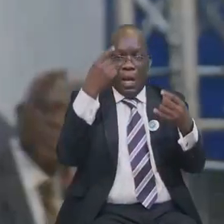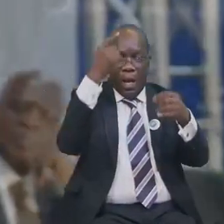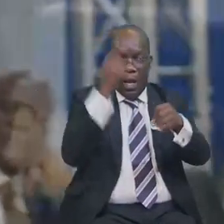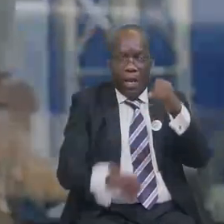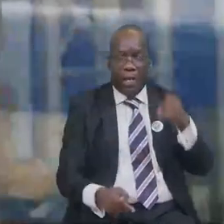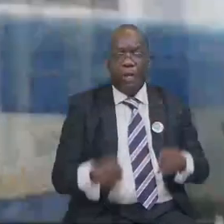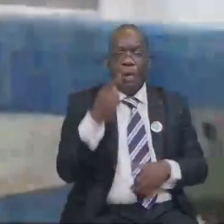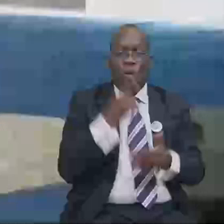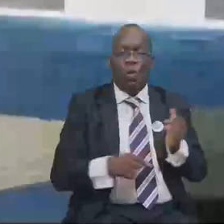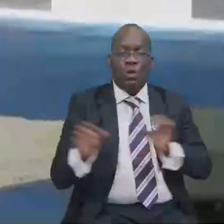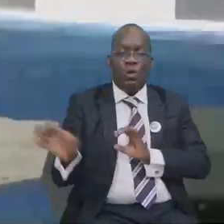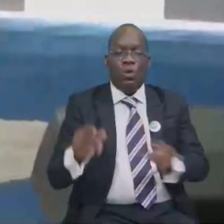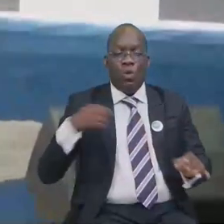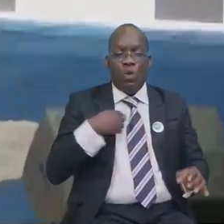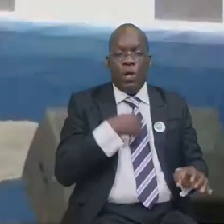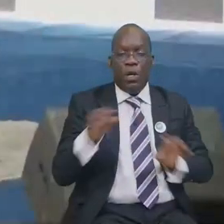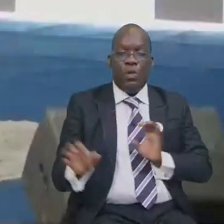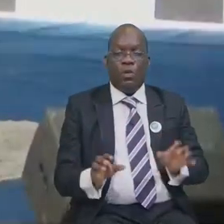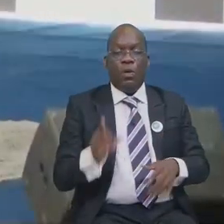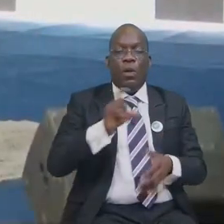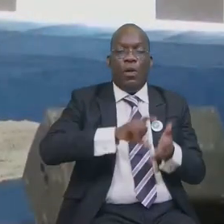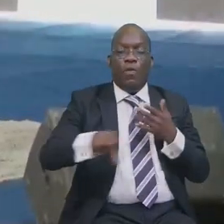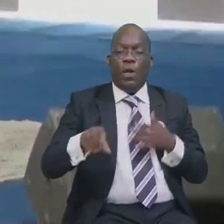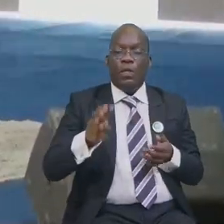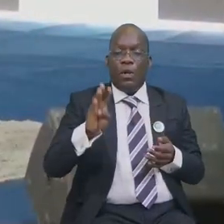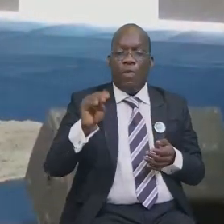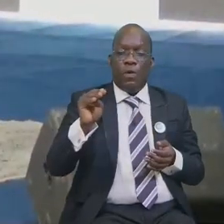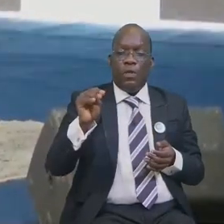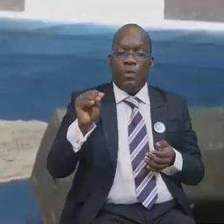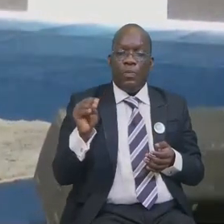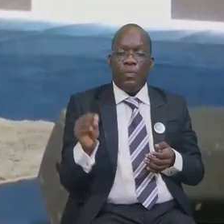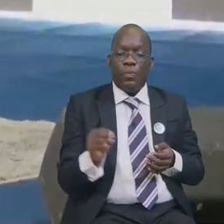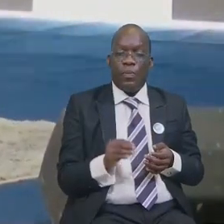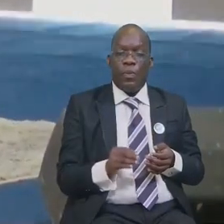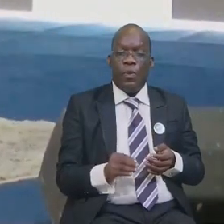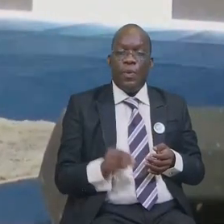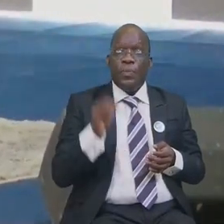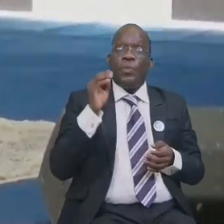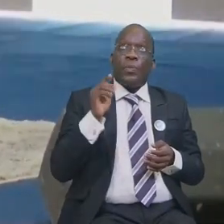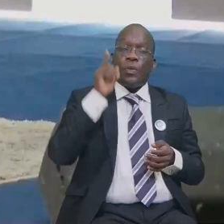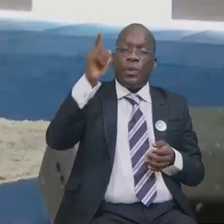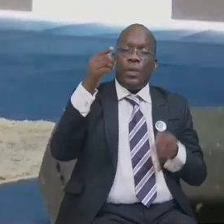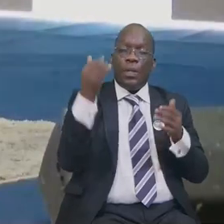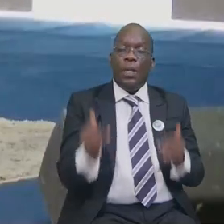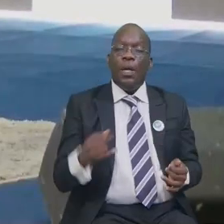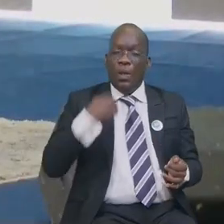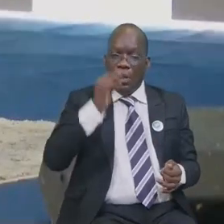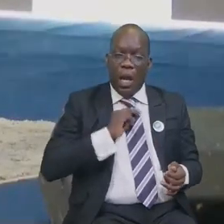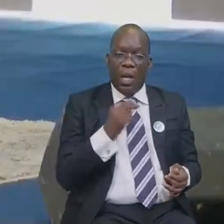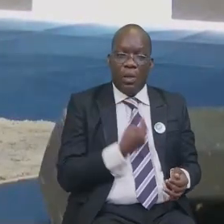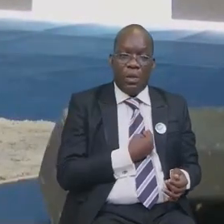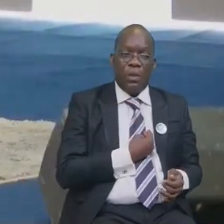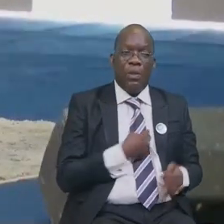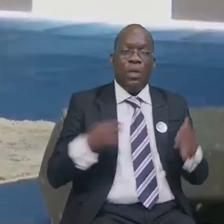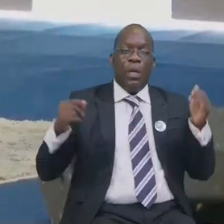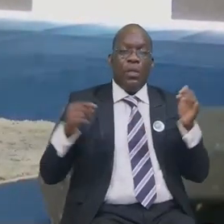le verset 14. Verset 14, il nous dit... Cette bonne